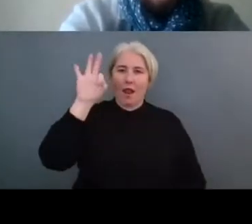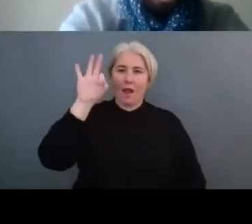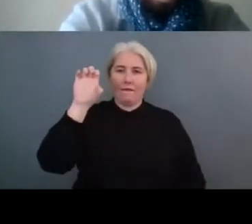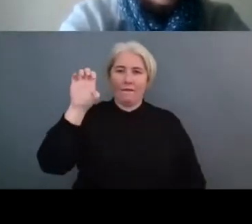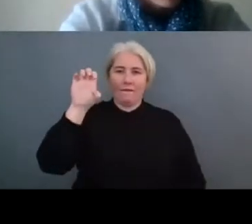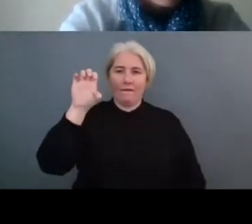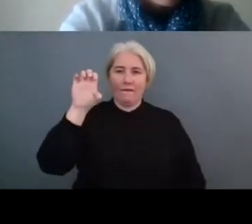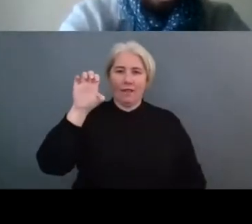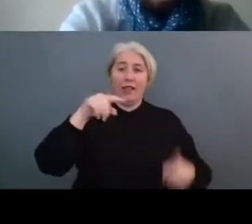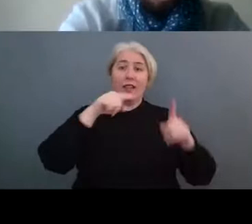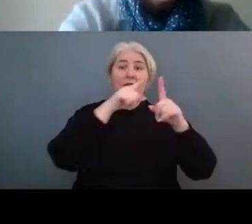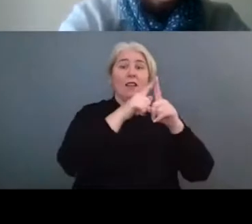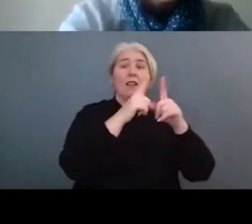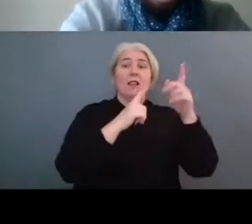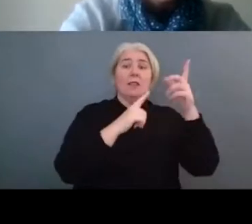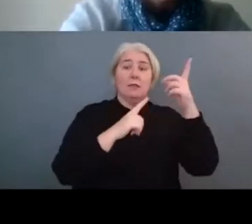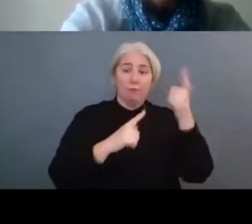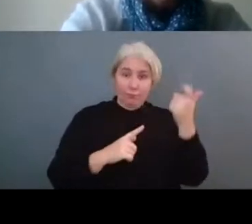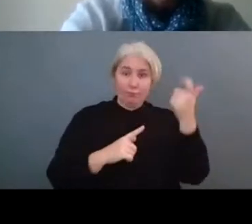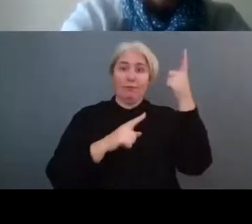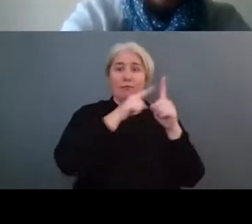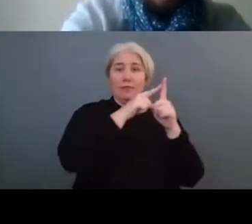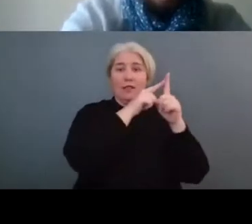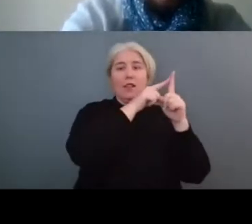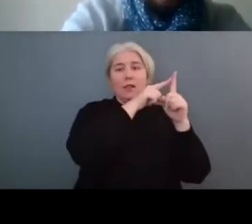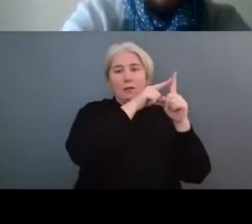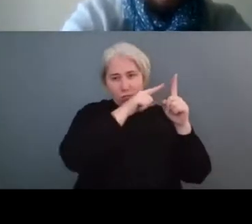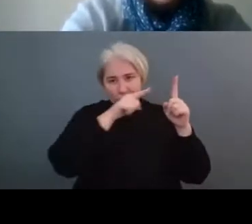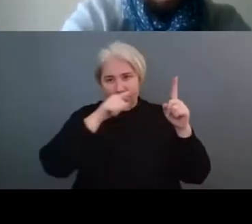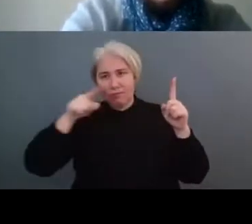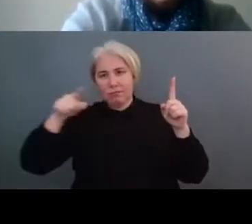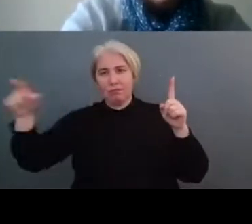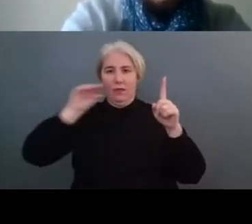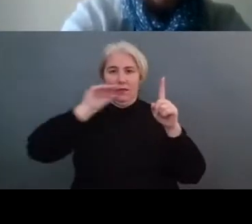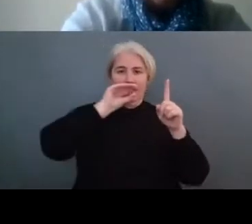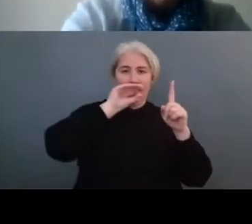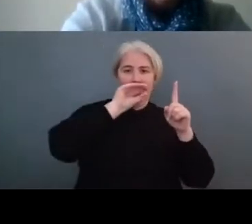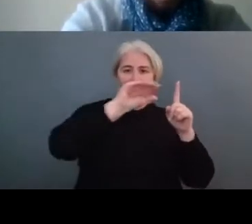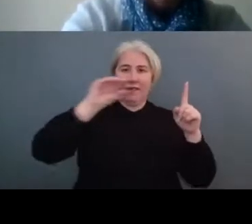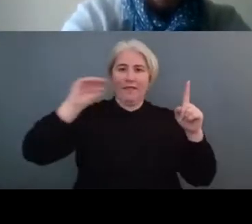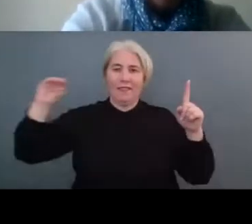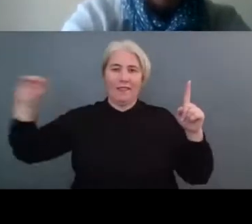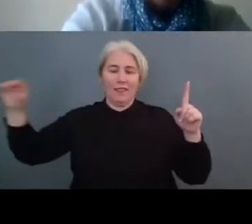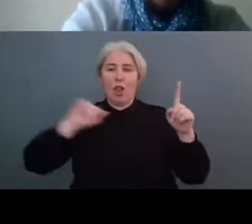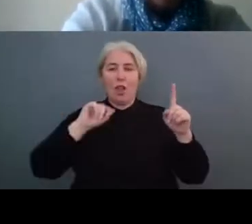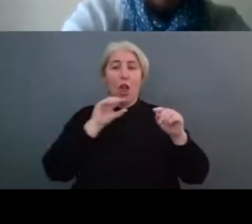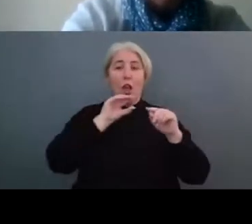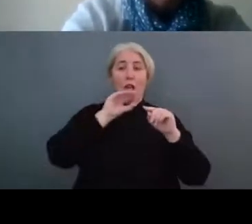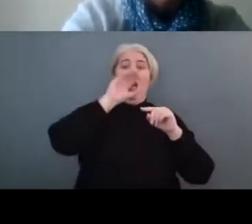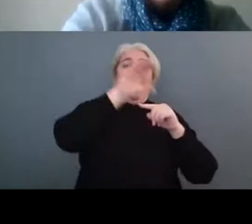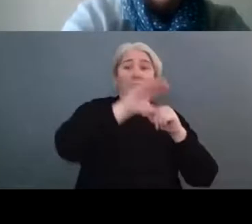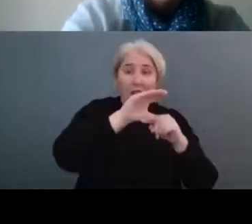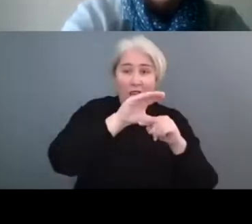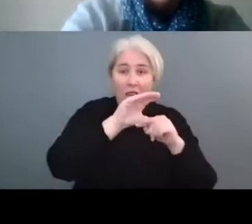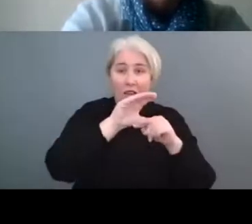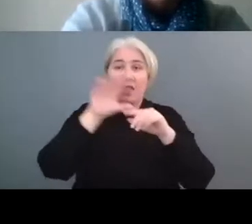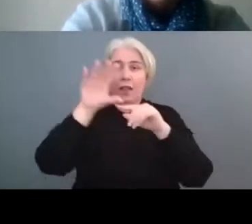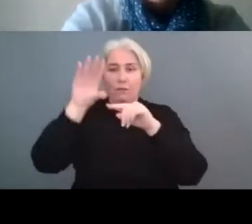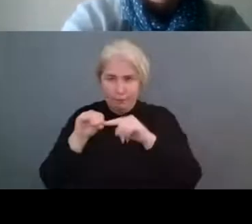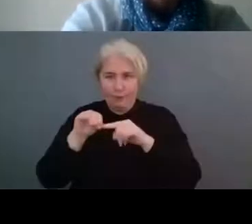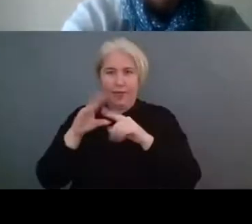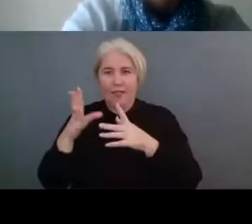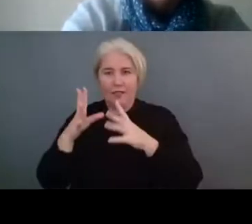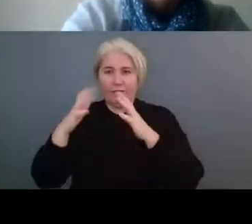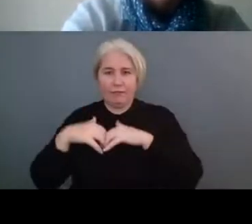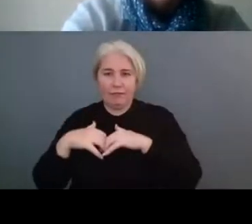d'une administration, c'est de se dire comment on crée tous ensemble une culture commune du projet européen, comment on